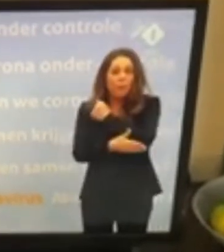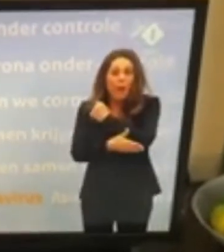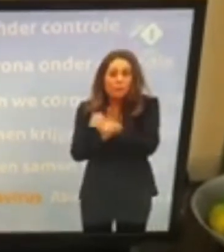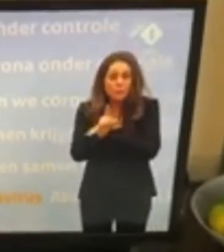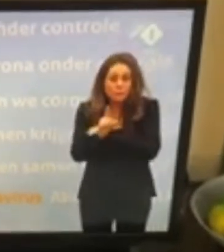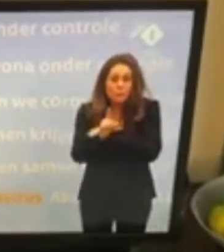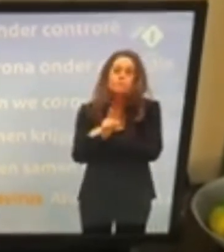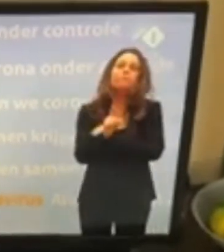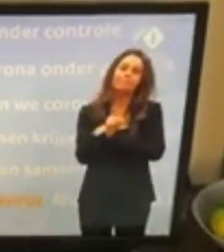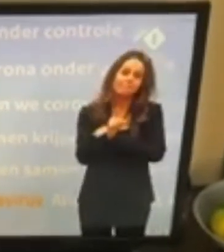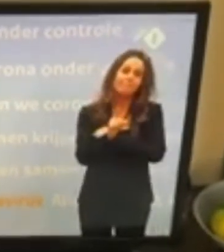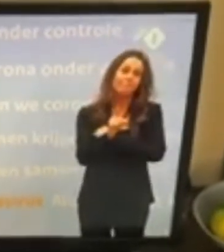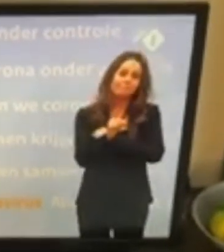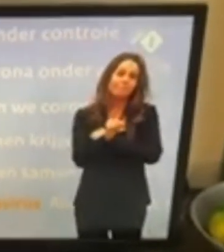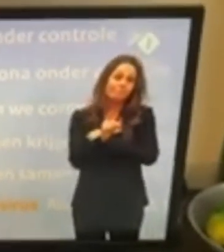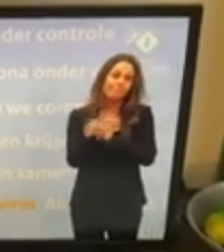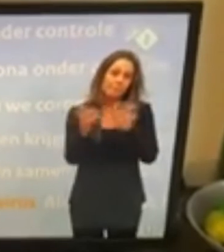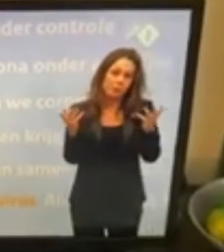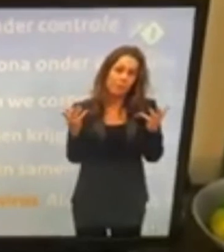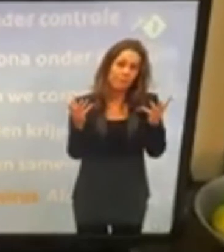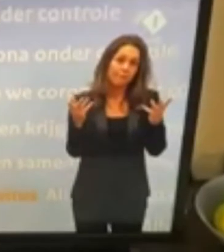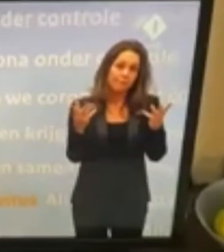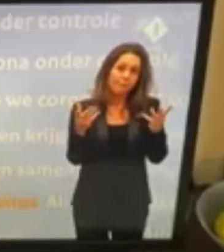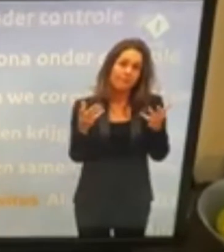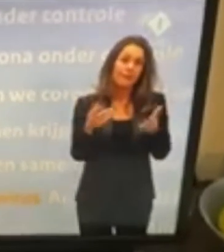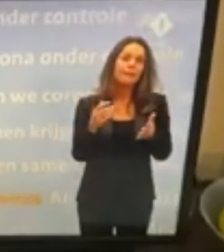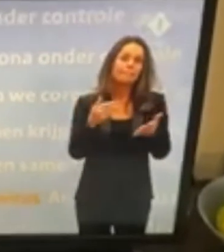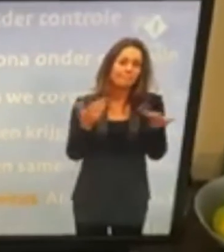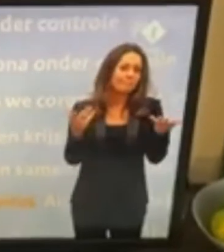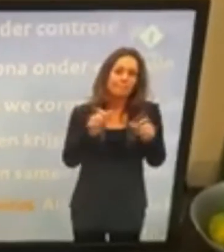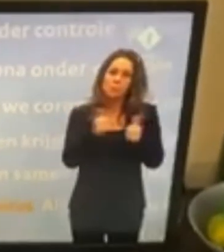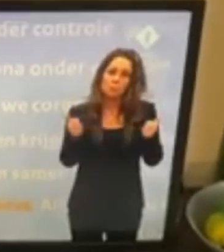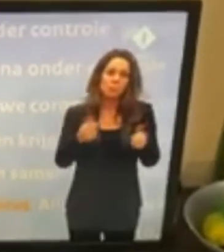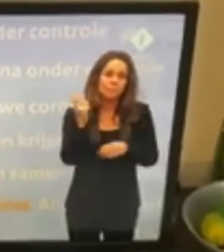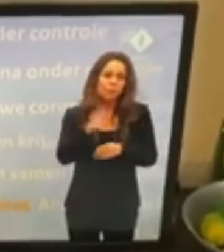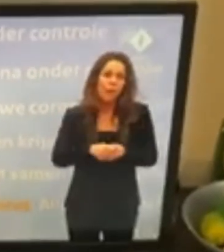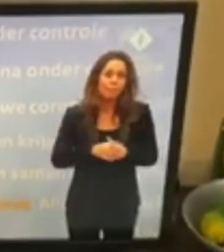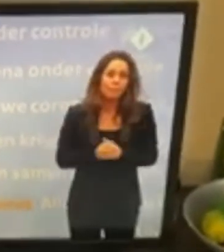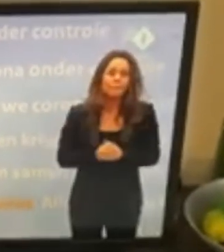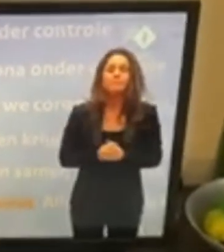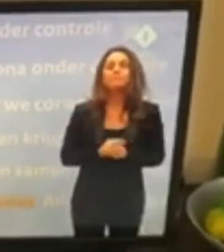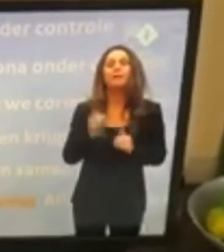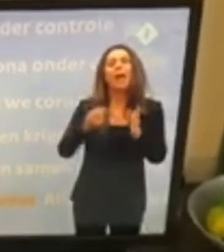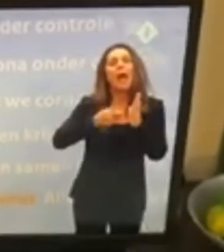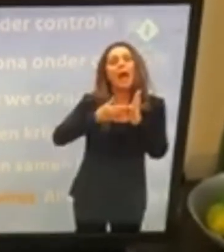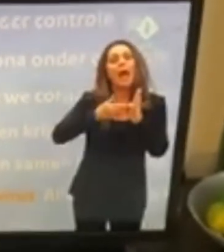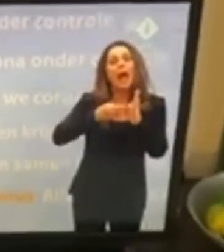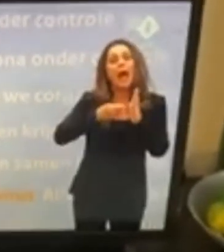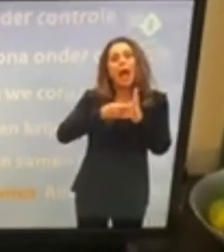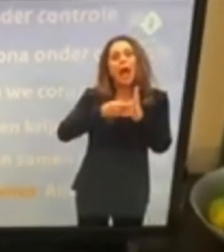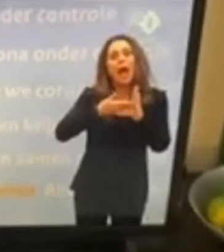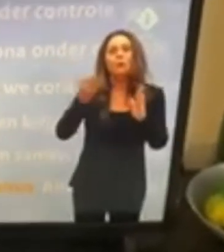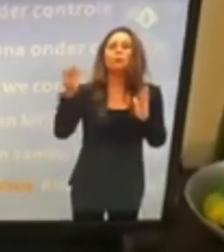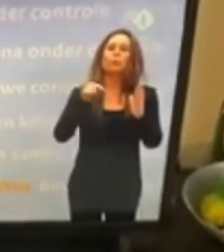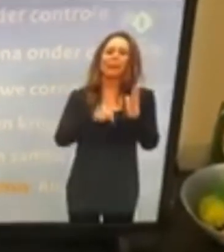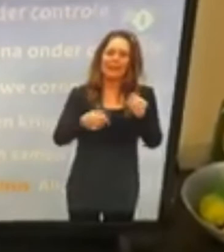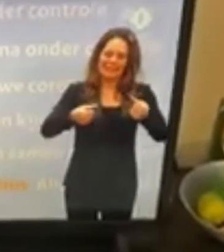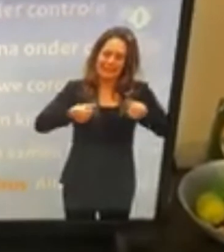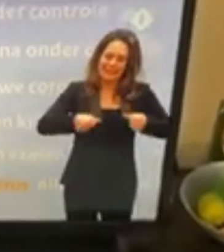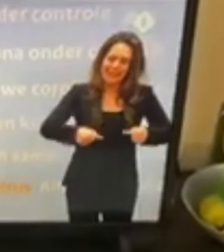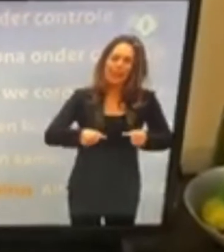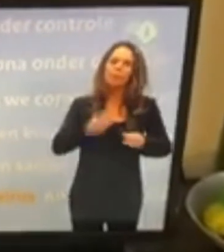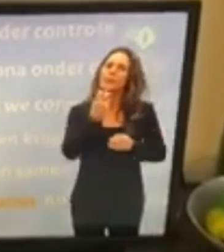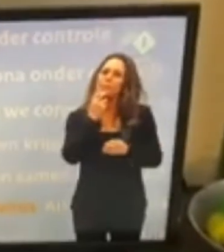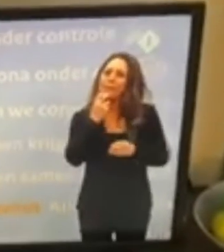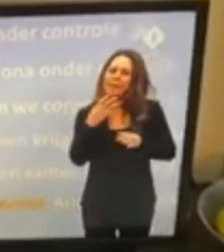is dat natuurlijk een misdrijf. Een belangrijke uitzondering maken we voor het verlenen van dringende medische of andere